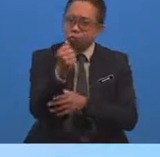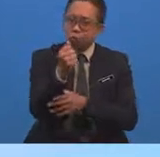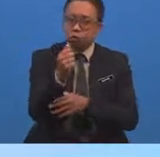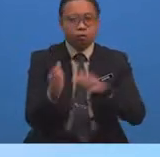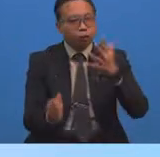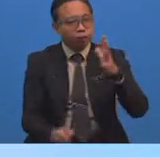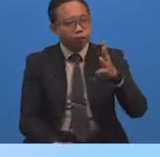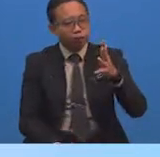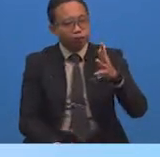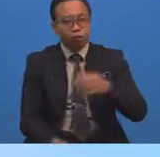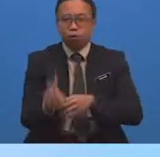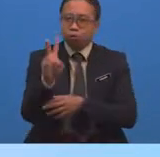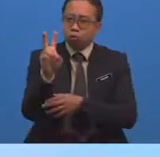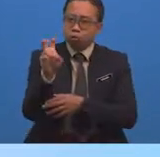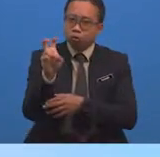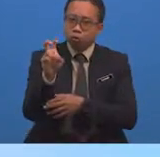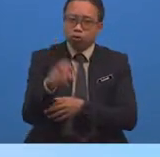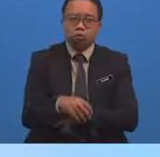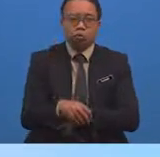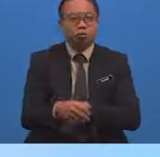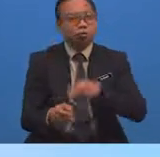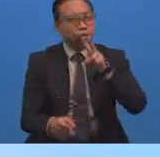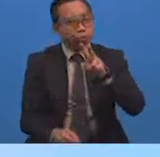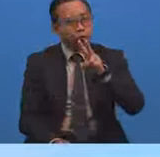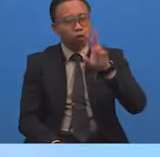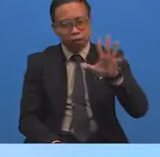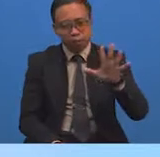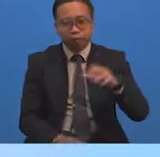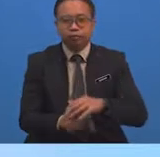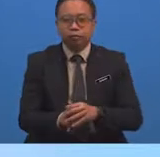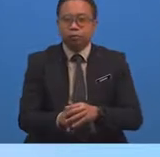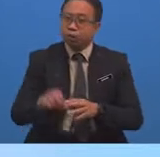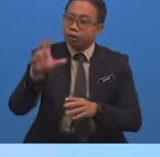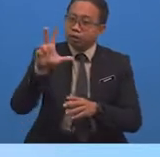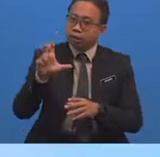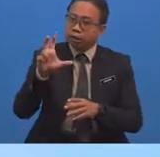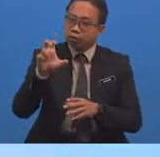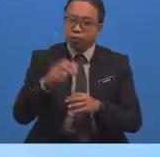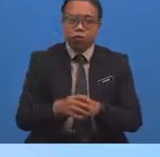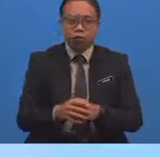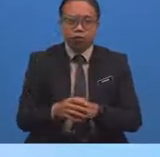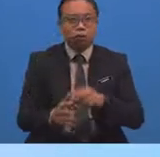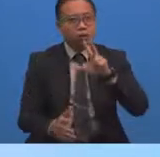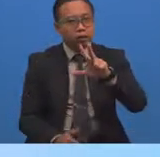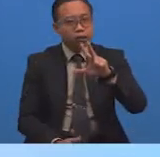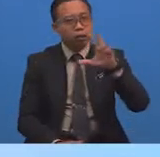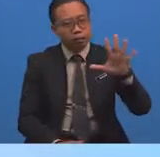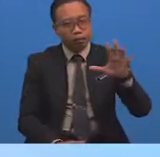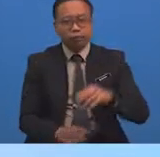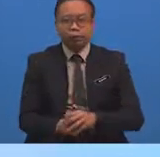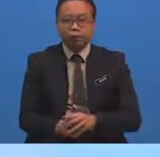15 20 25 30 35